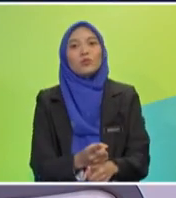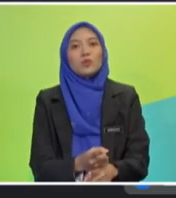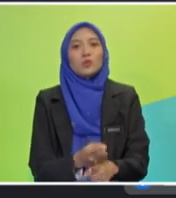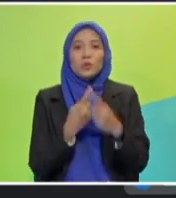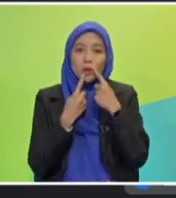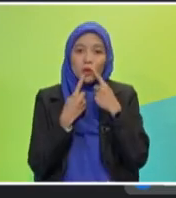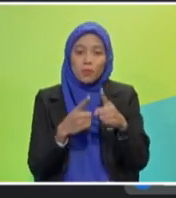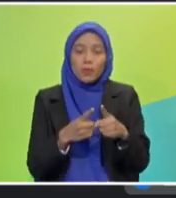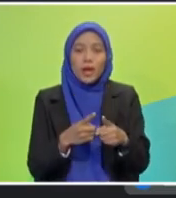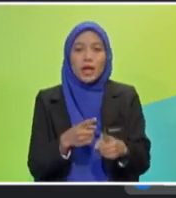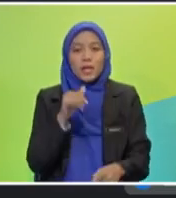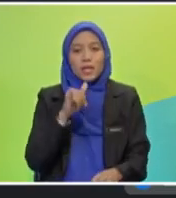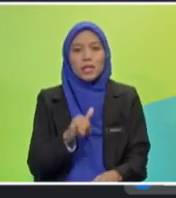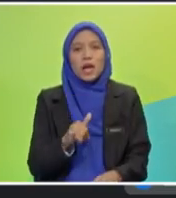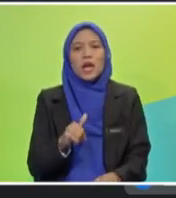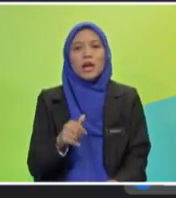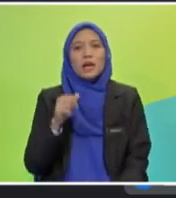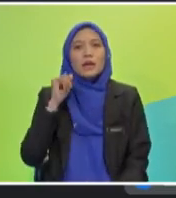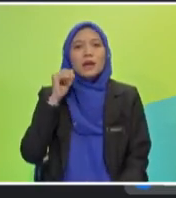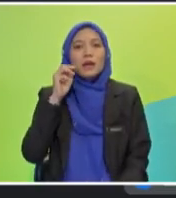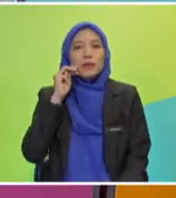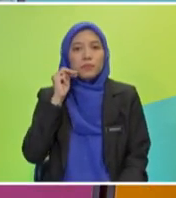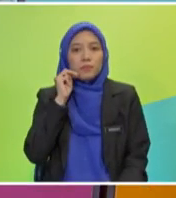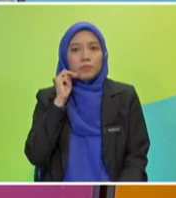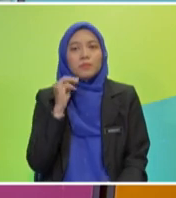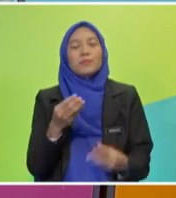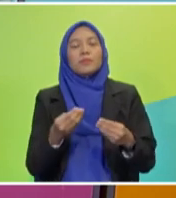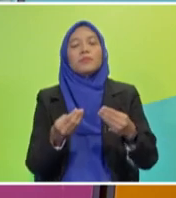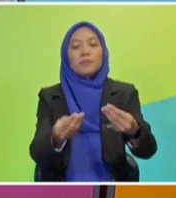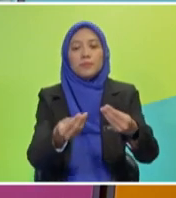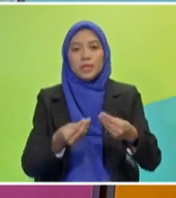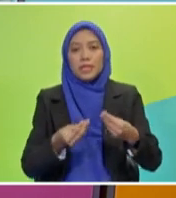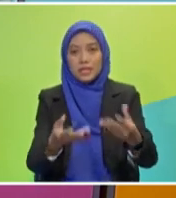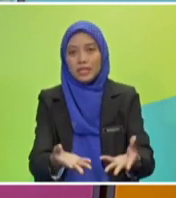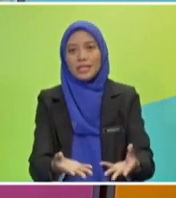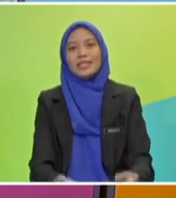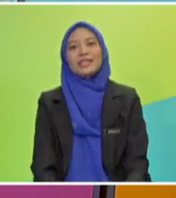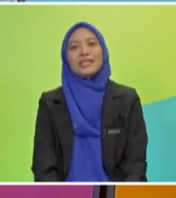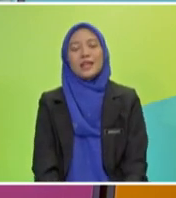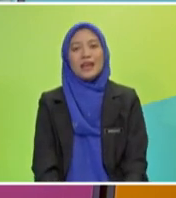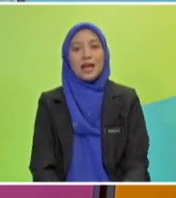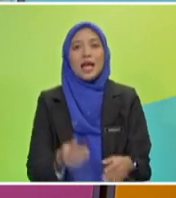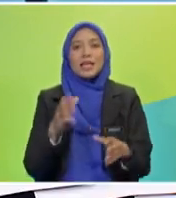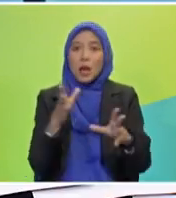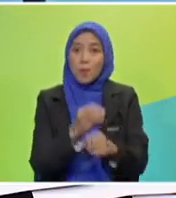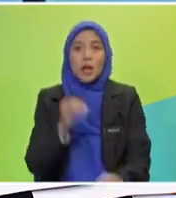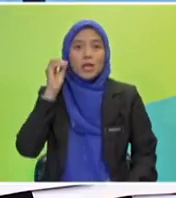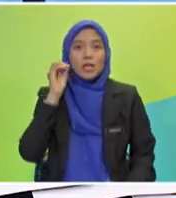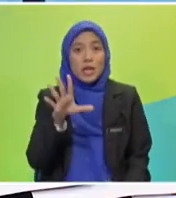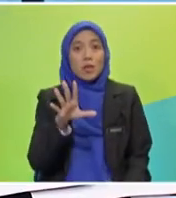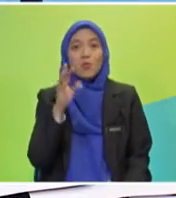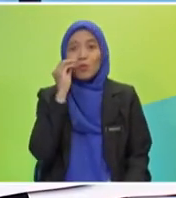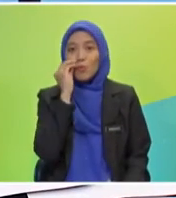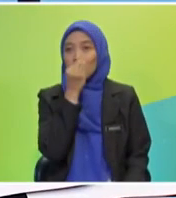baru berikan tadi. Cikgu kena bagi lagi lah, Mira. Kita beri juga 5 kuntum mawar merah buat